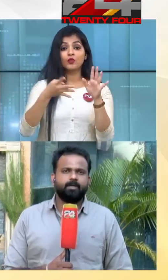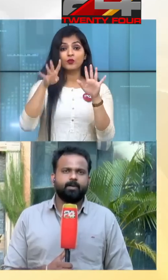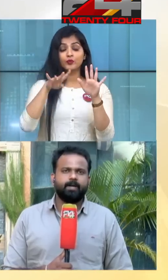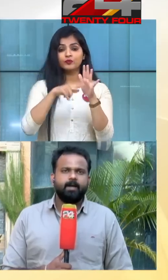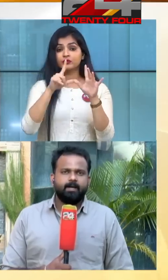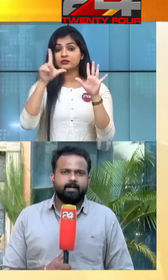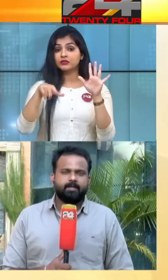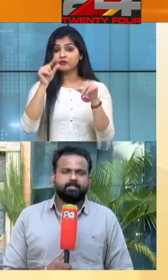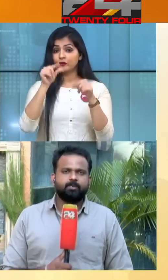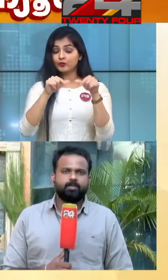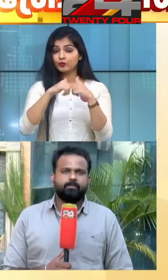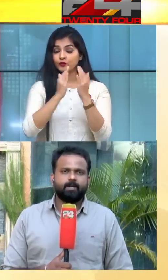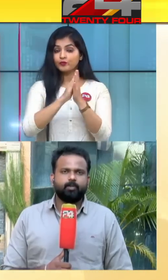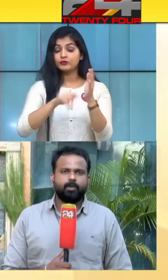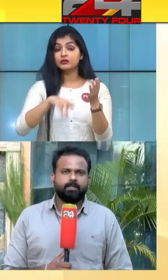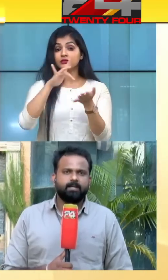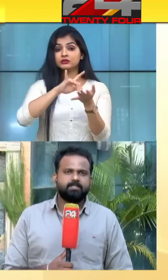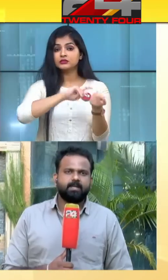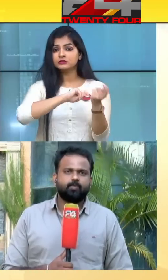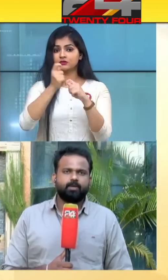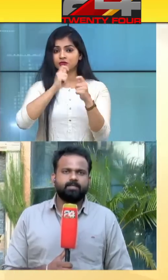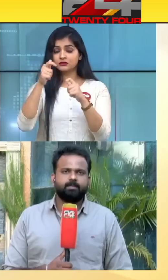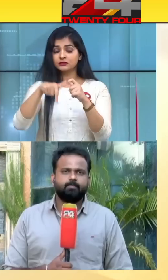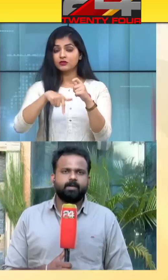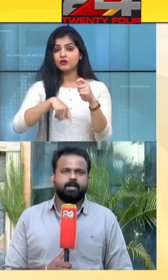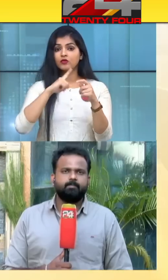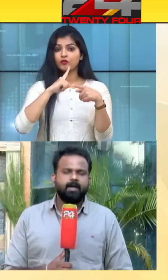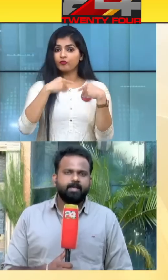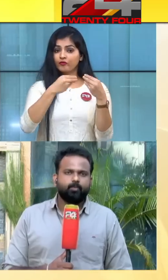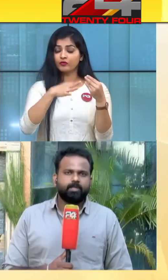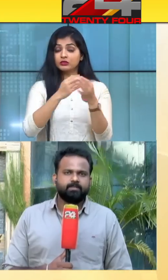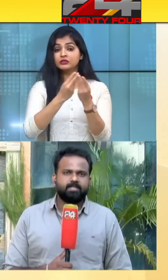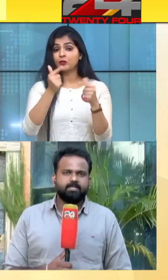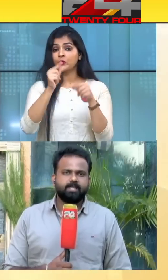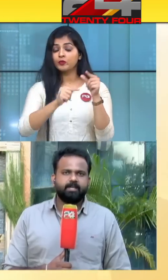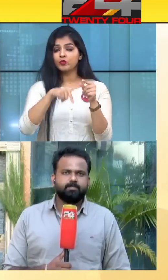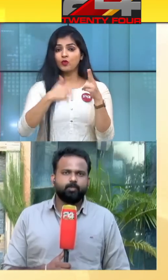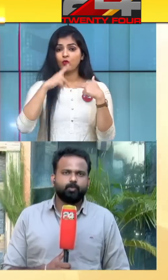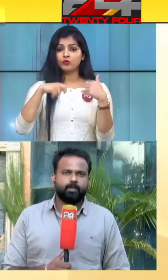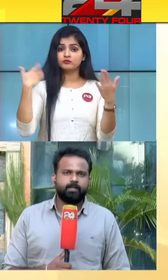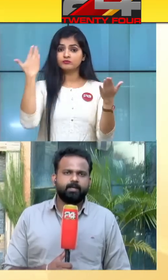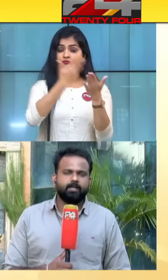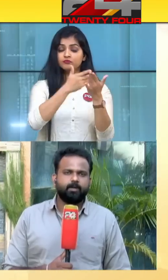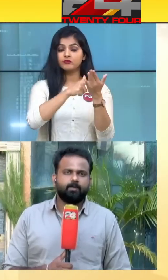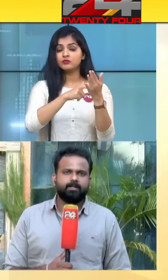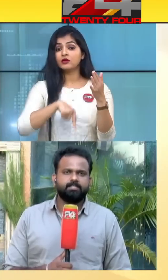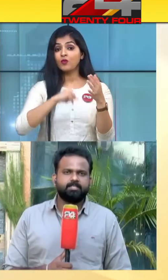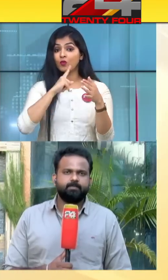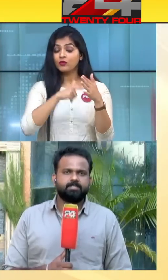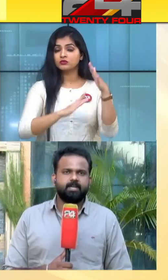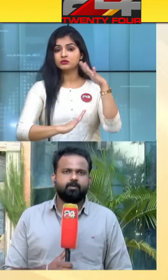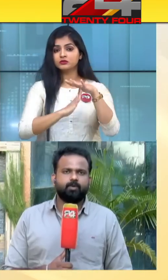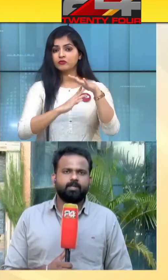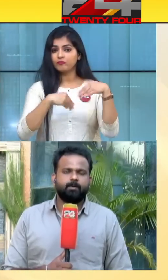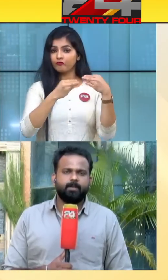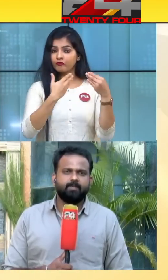ബന്ധപ്പെട്ട 7 പേരുടെ ഈ ട്രാൻസ്ഫർ ഉത്തരവ് ഇറങ്ങുന്നു. അതിൽ ചിലർ കോടതിയെ സമീപിക്കുകയും ഈ ഉത്തരവ് സ്റ്റേ ചെയ്യുകയും ചെയ്തു. തുടർന്ന് അതിനുശേഷം